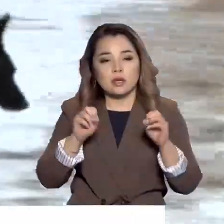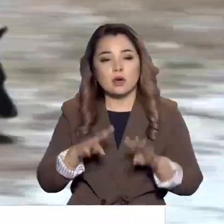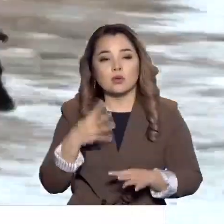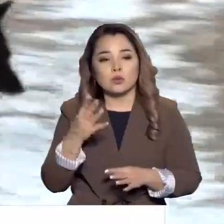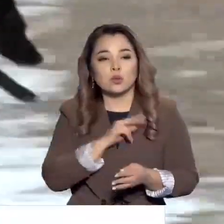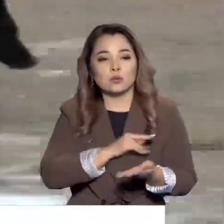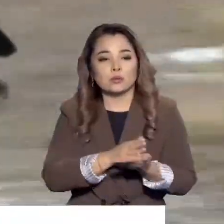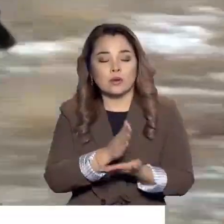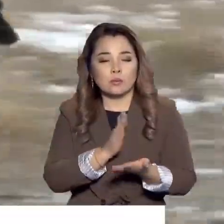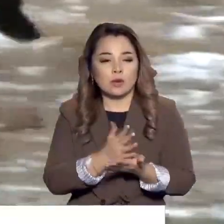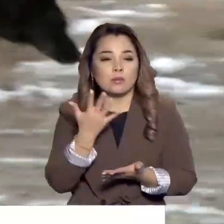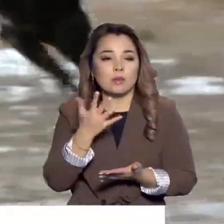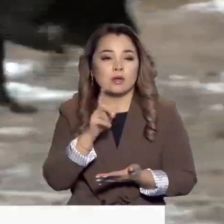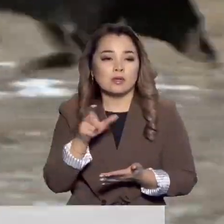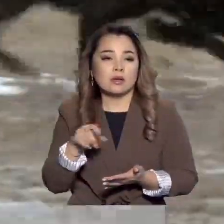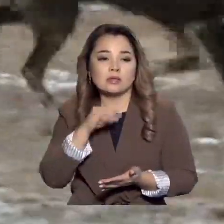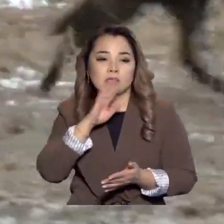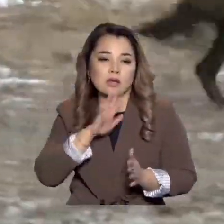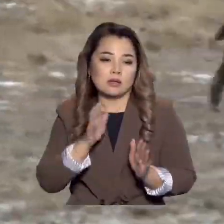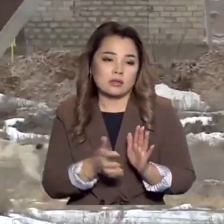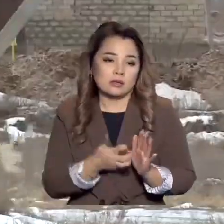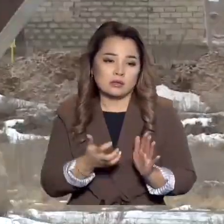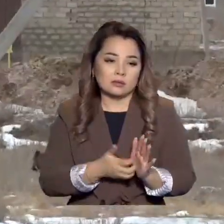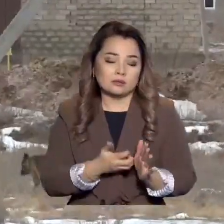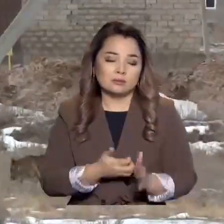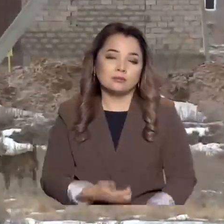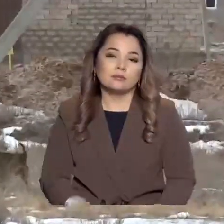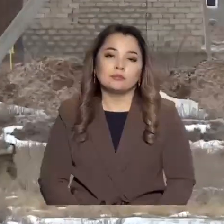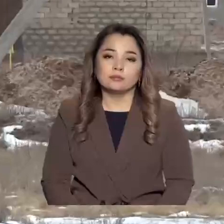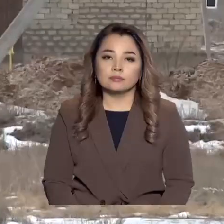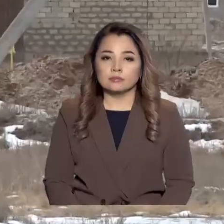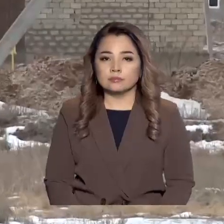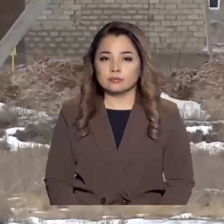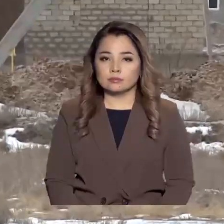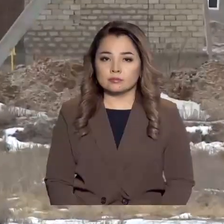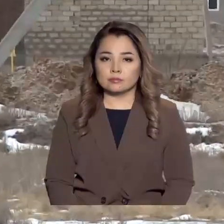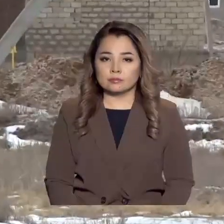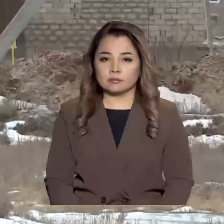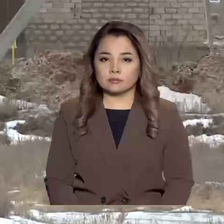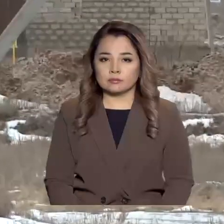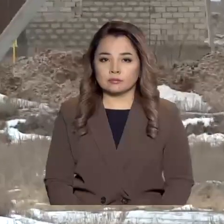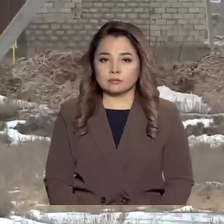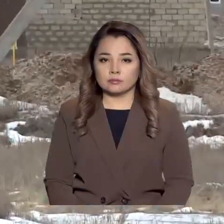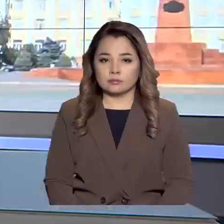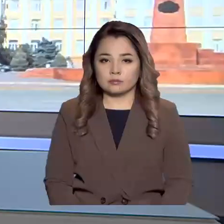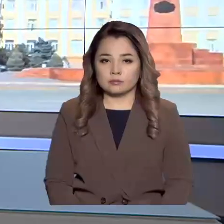жұмыс істеп жүр. Жақсыбек Кемал, Бақытжан Едігеев, Қазақстан ұлттық телеарнасы, Ақтөбеден.